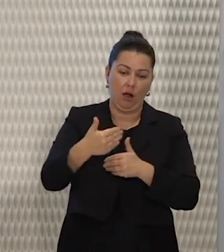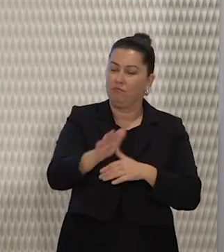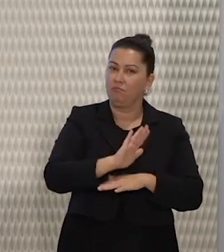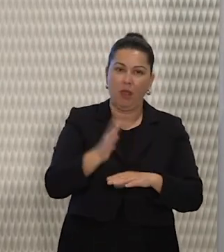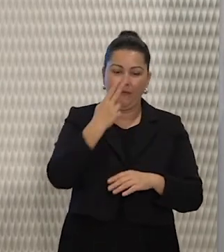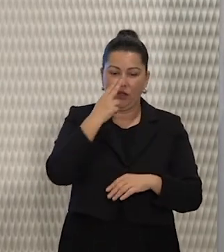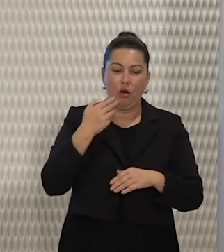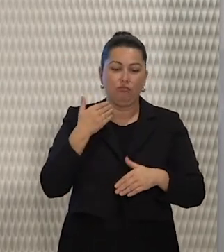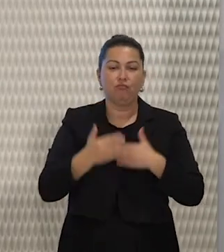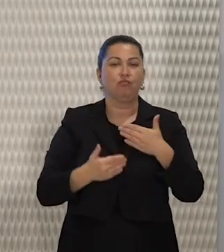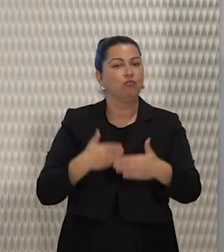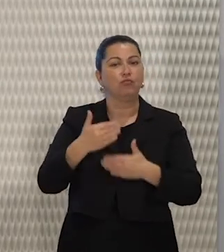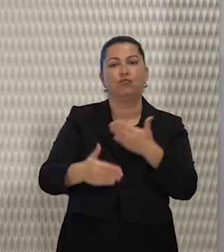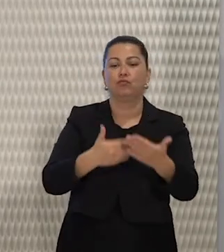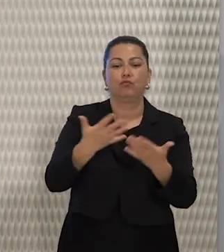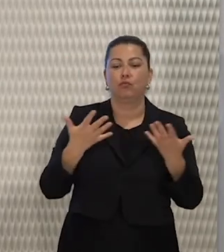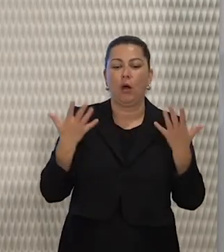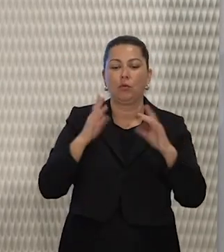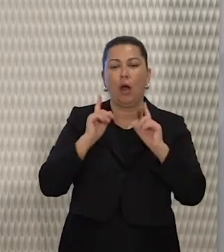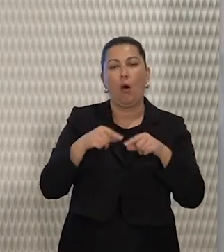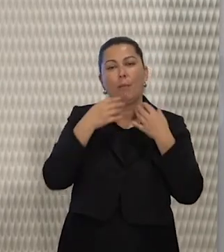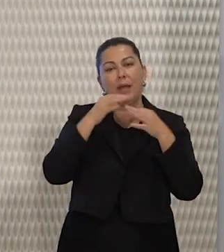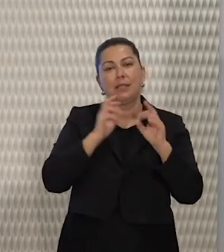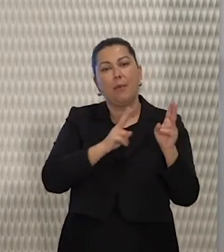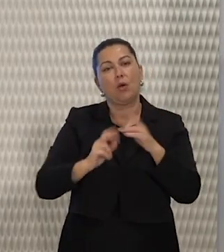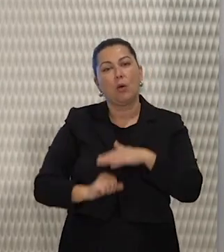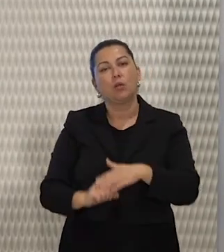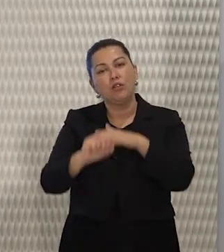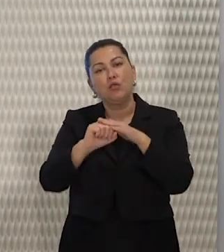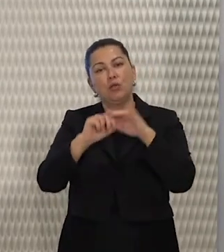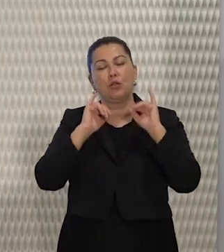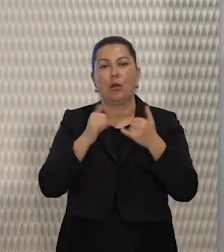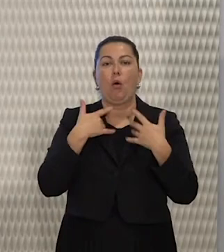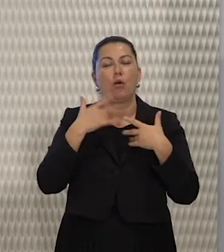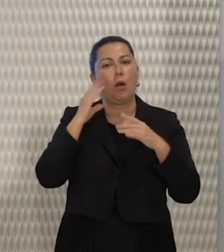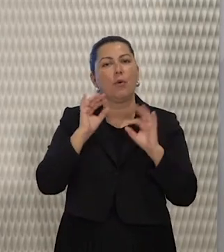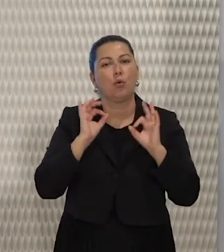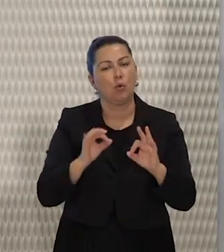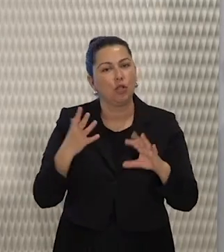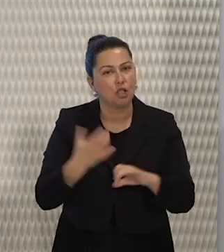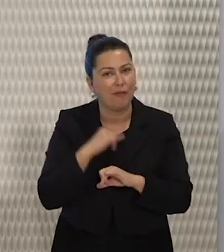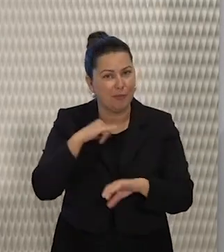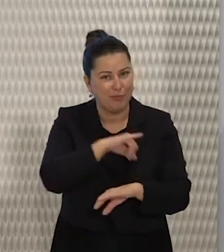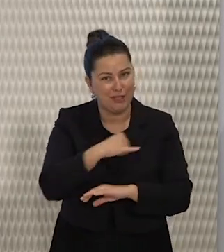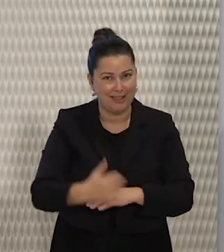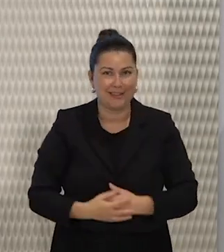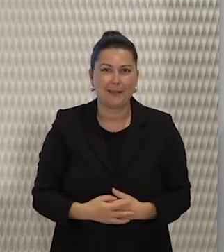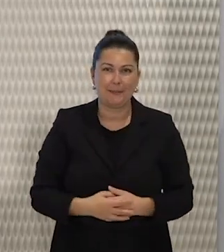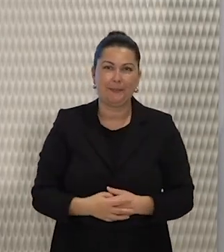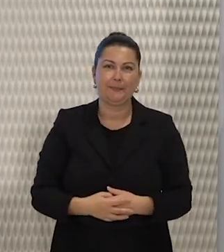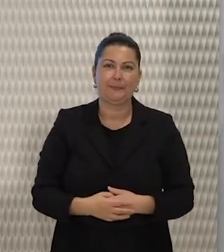schauen einfach, was passiert und unterstützen bestmöglich. Und ich glaube, das gelingt uns recht gut.